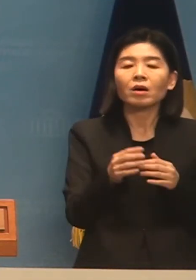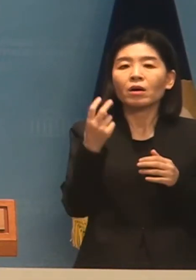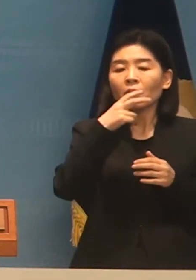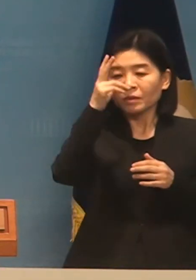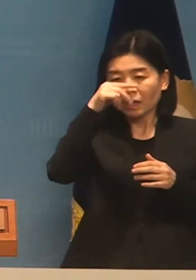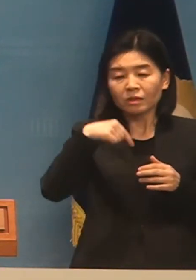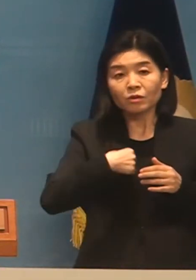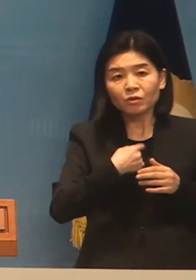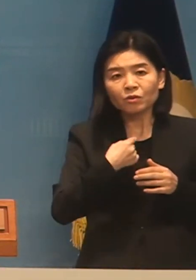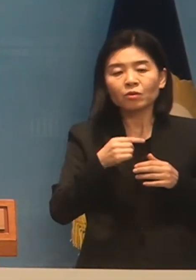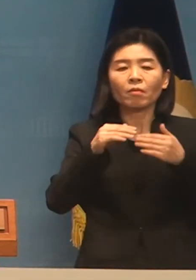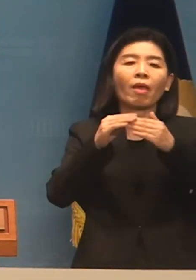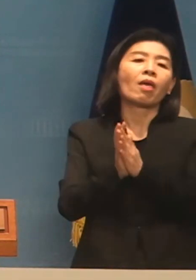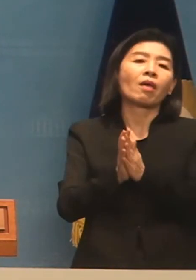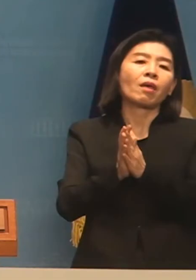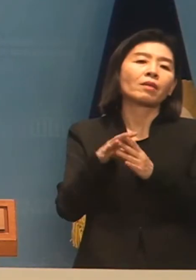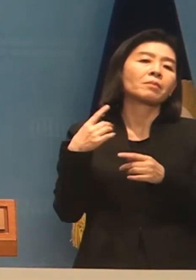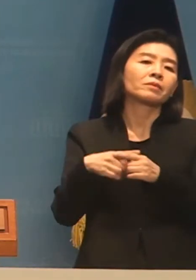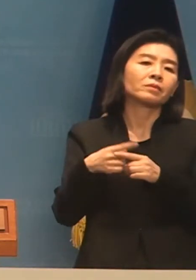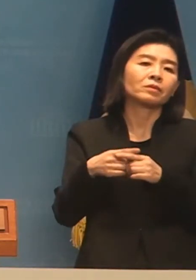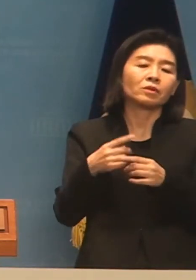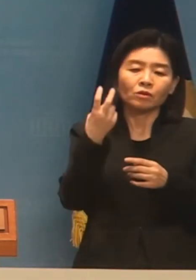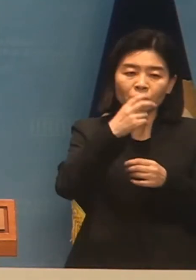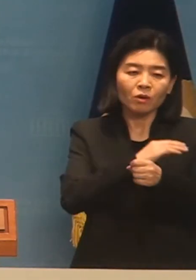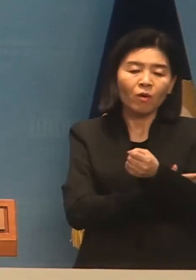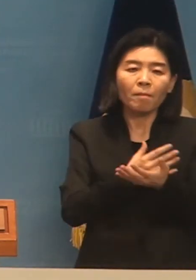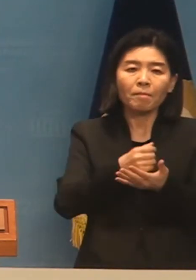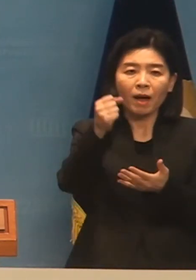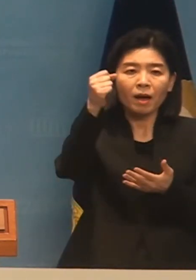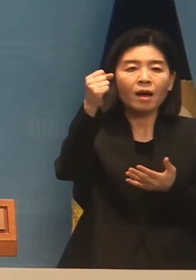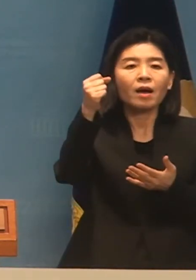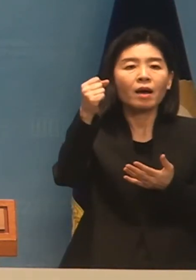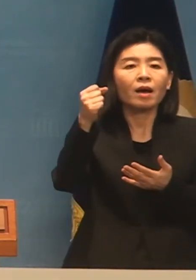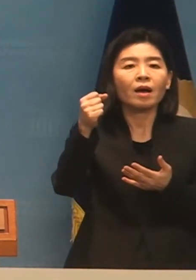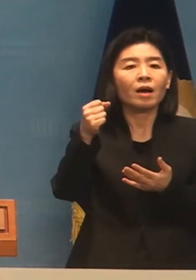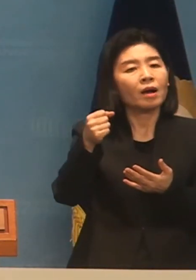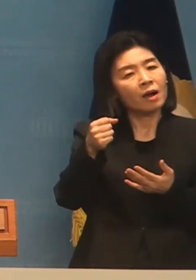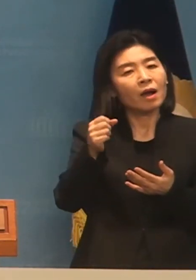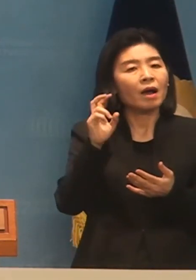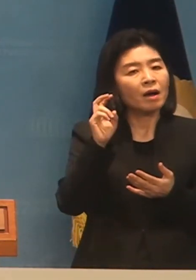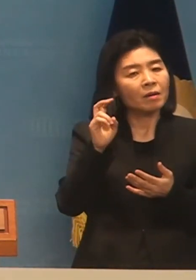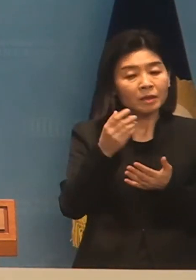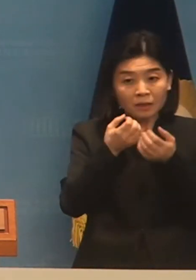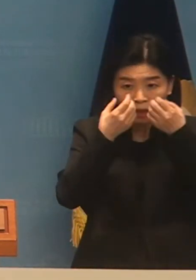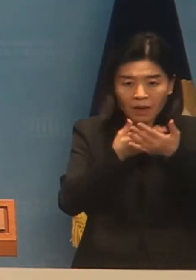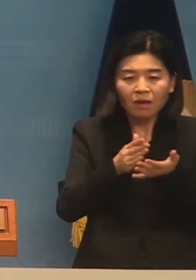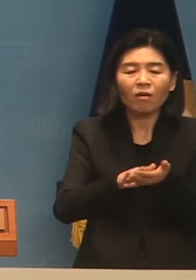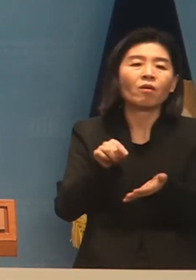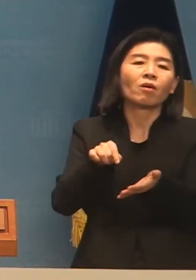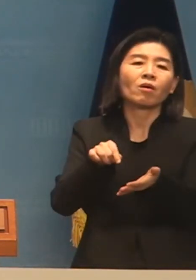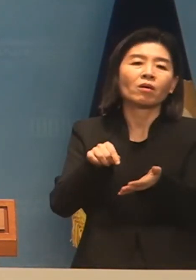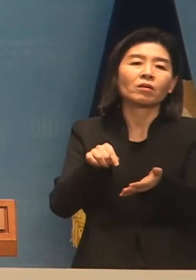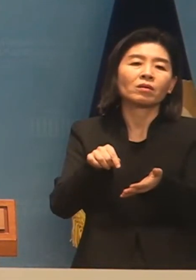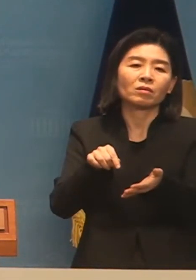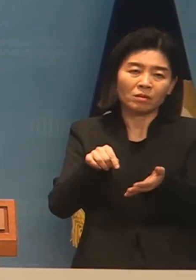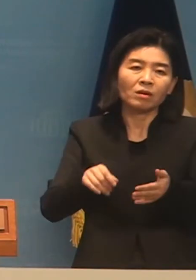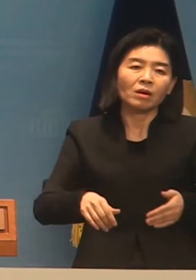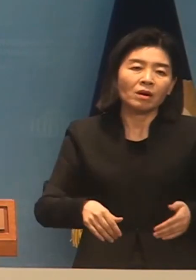대로 해체 수준의 수사권 박탈을 포함하는 해체 수준의 계획의 대상이 되는 것을 재촉할